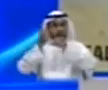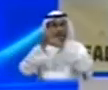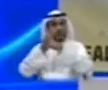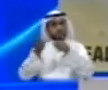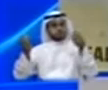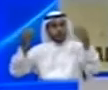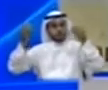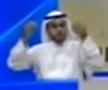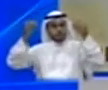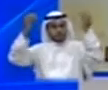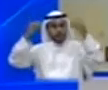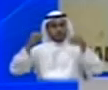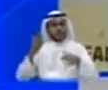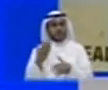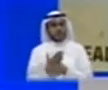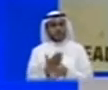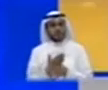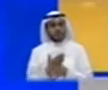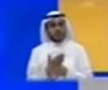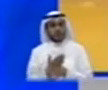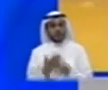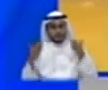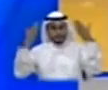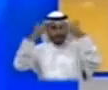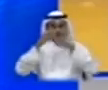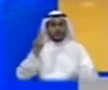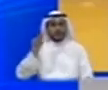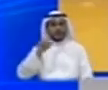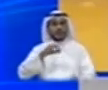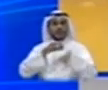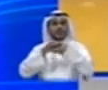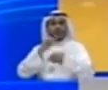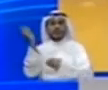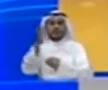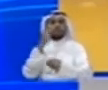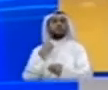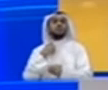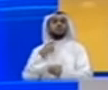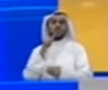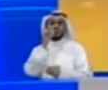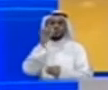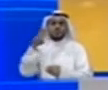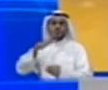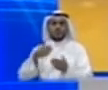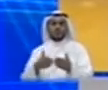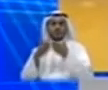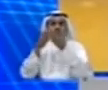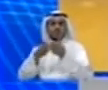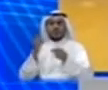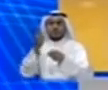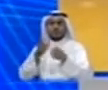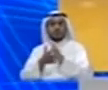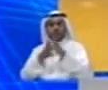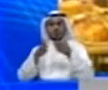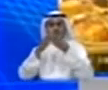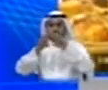لأنهم مدينة فيها حداقة على البحر، كل قوارب ملوتهم دمرت،